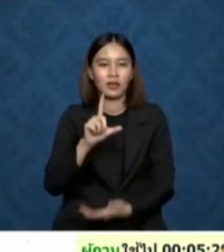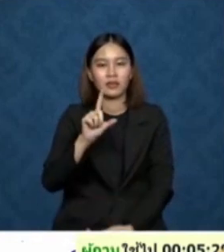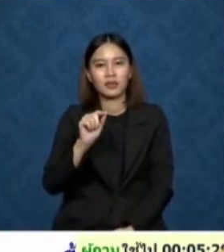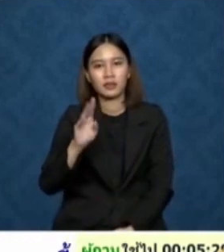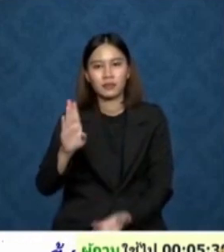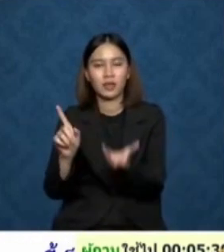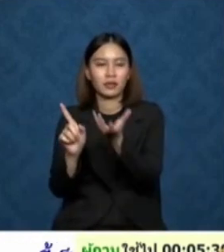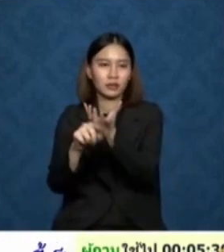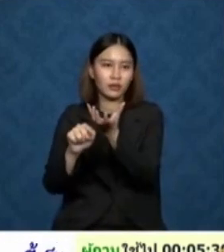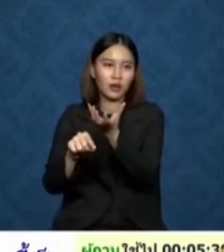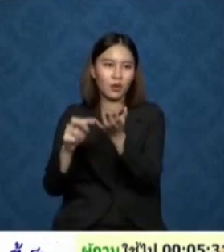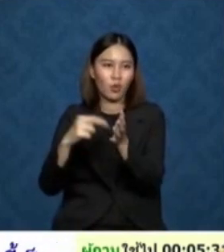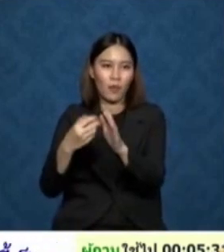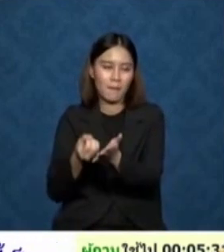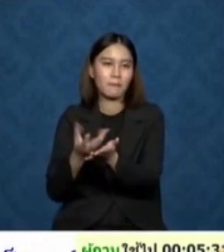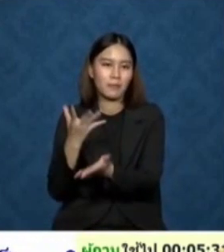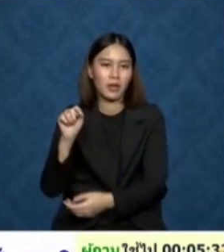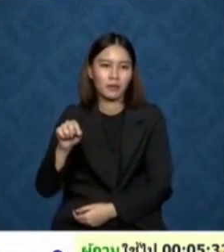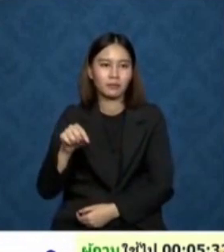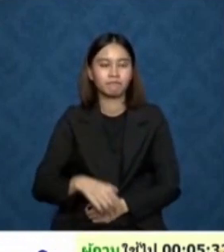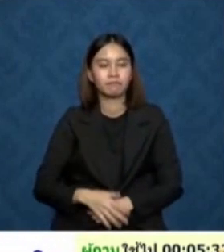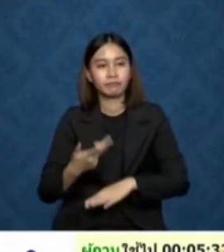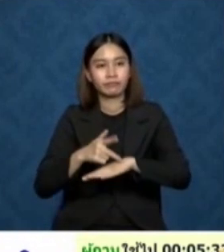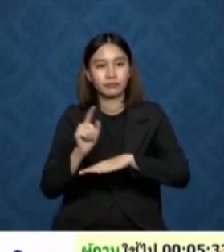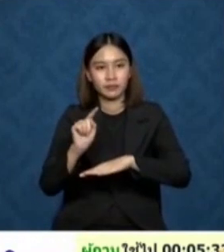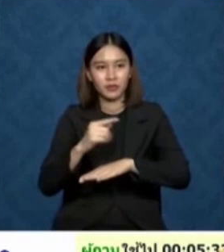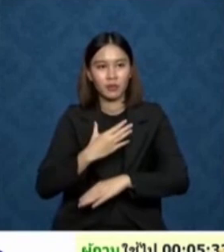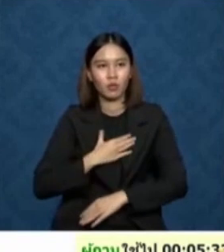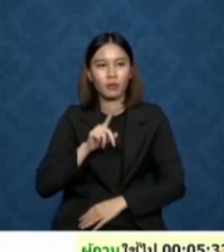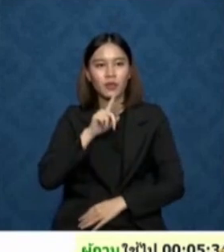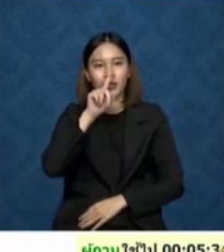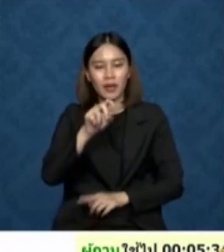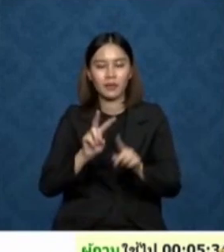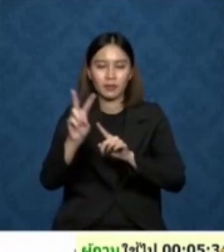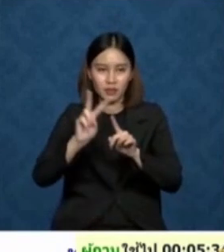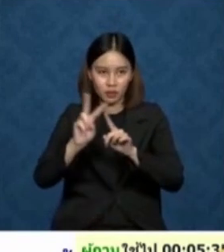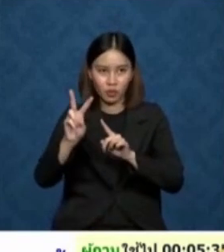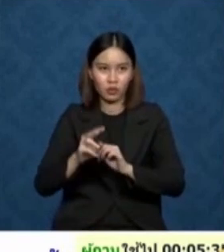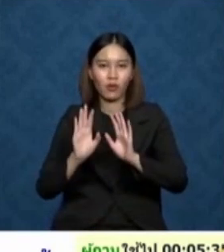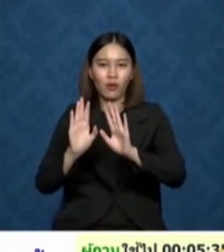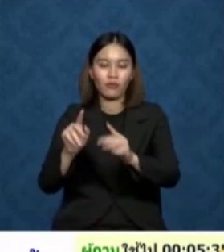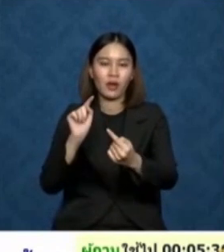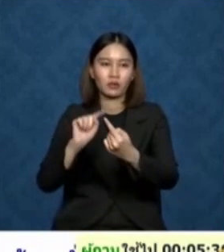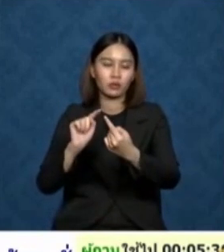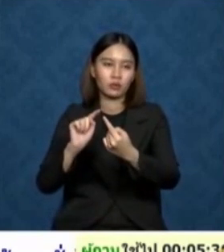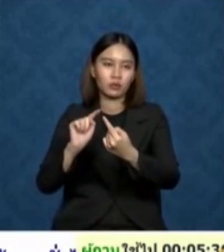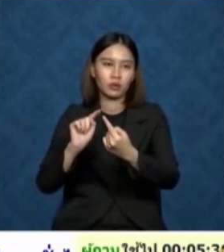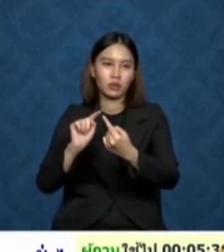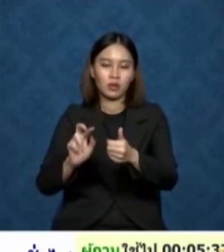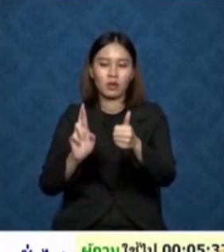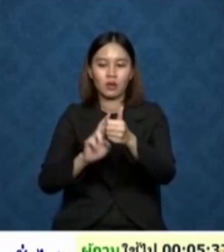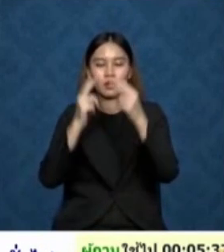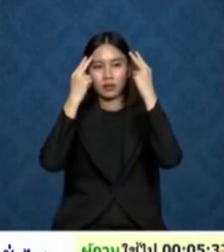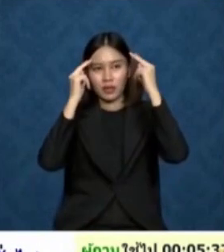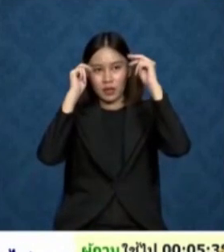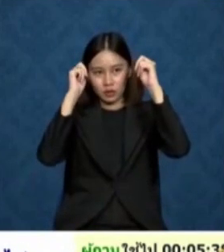ตออกิโโกรมทัมาถือว่าเยอะมากครัตรงนี้ผมเลยมคำถามที่ 2 ไปยังถึงท่านล